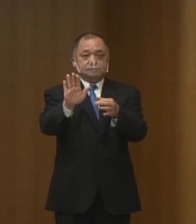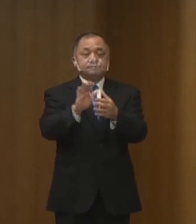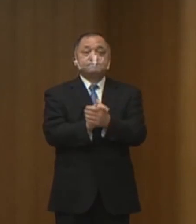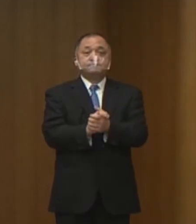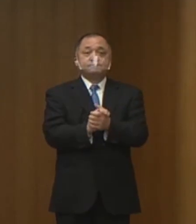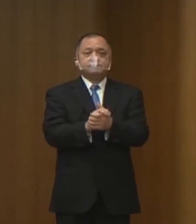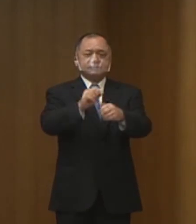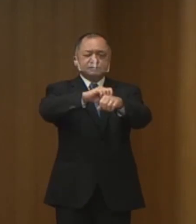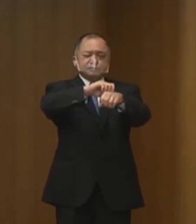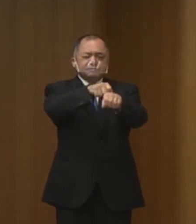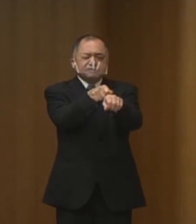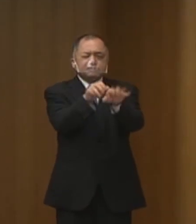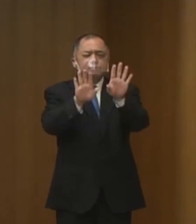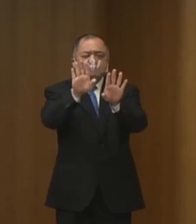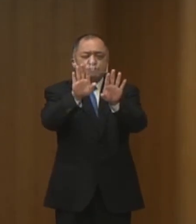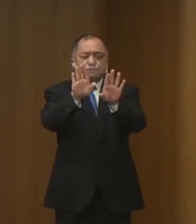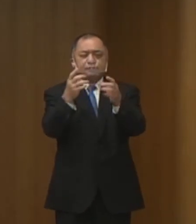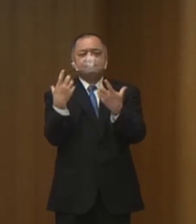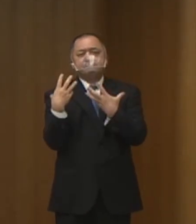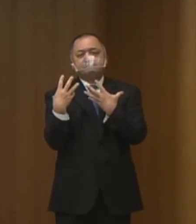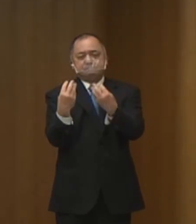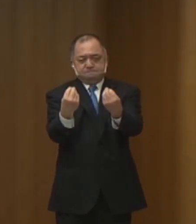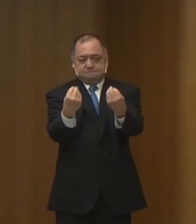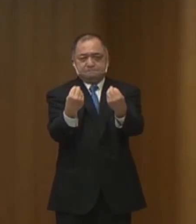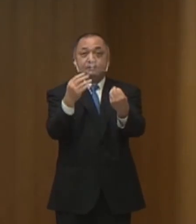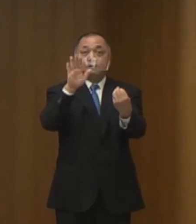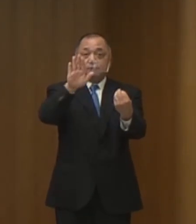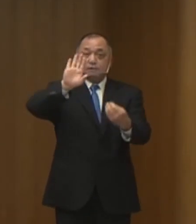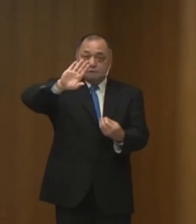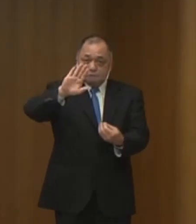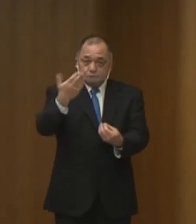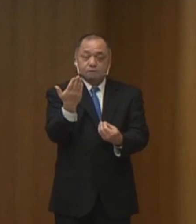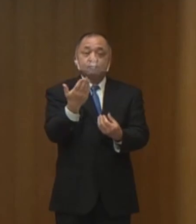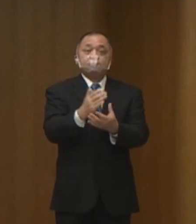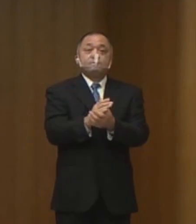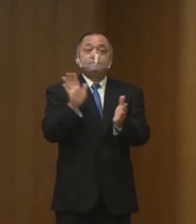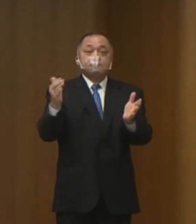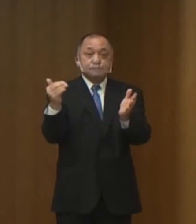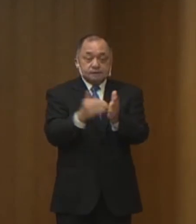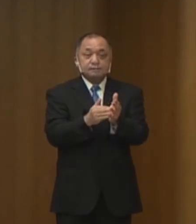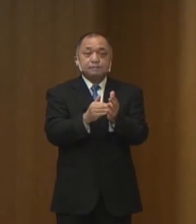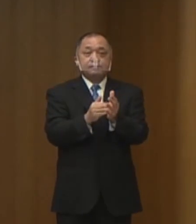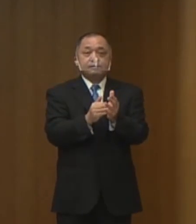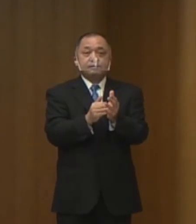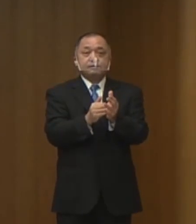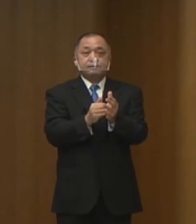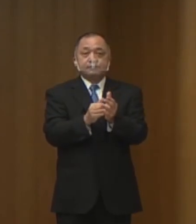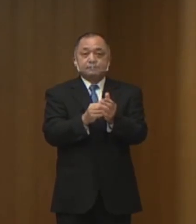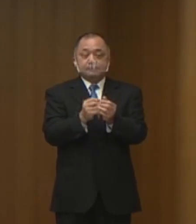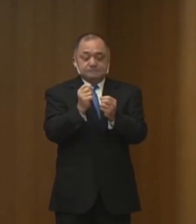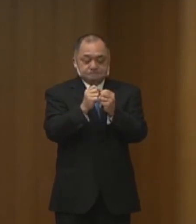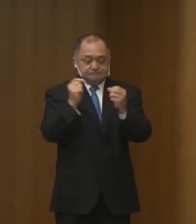、厳しい状況には変わりはないわけでありますが、これまで